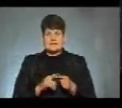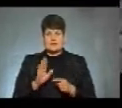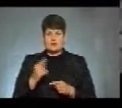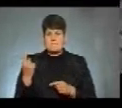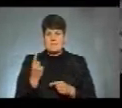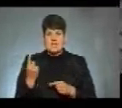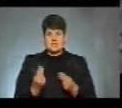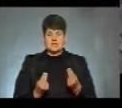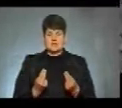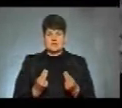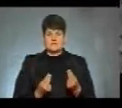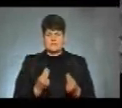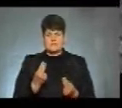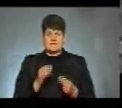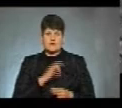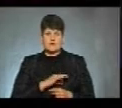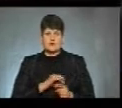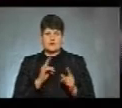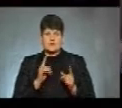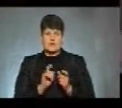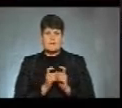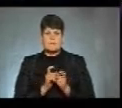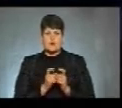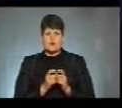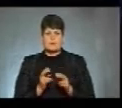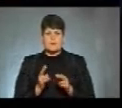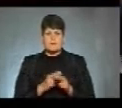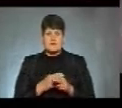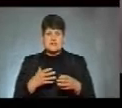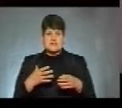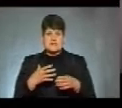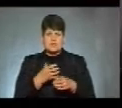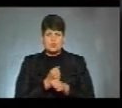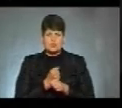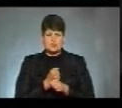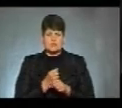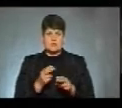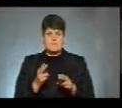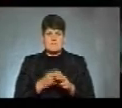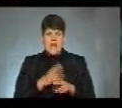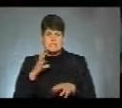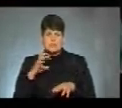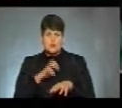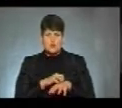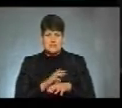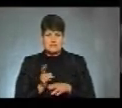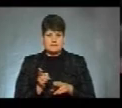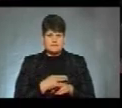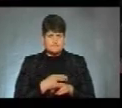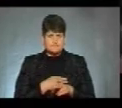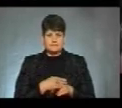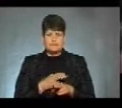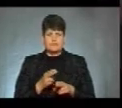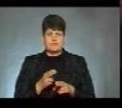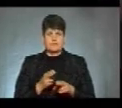бій. Використовуємо тільки прийоми боротьби без задушуючих, без укусів, без